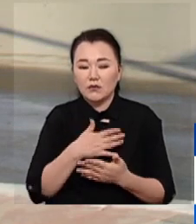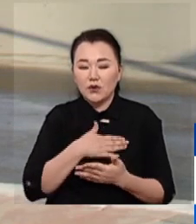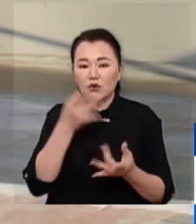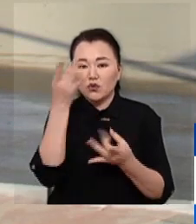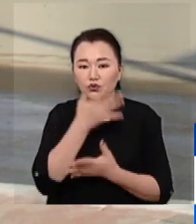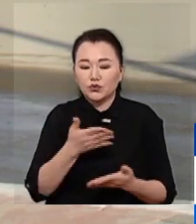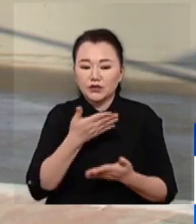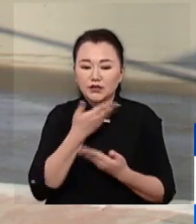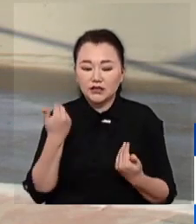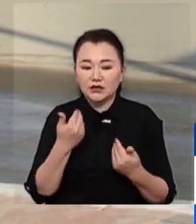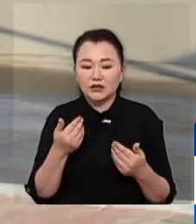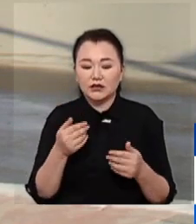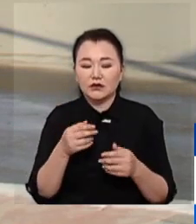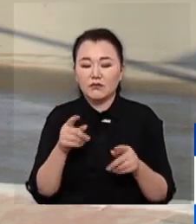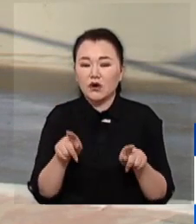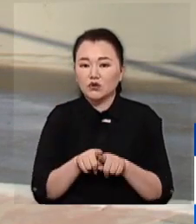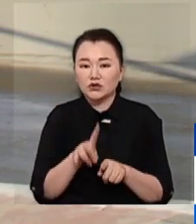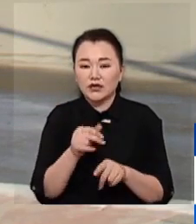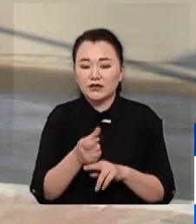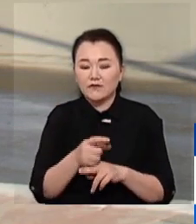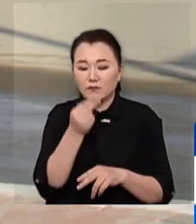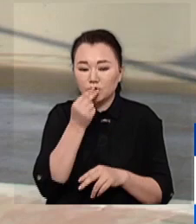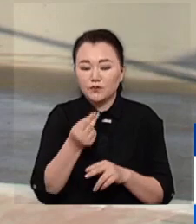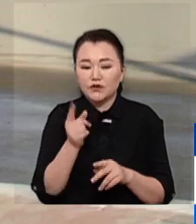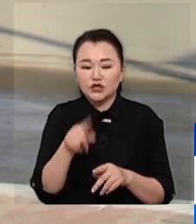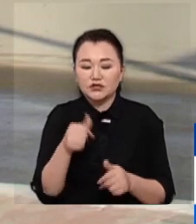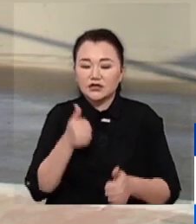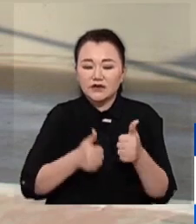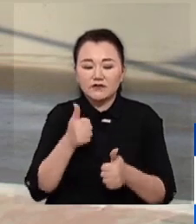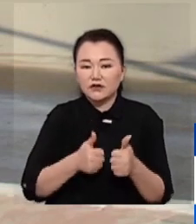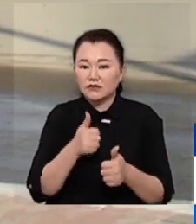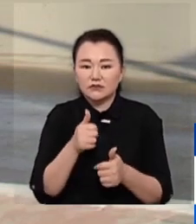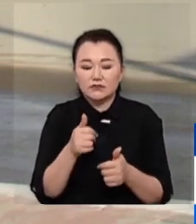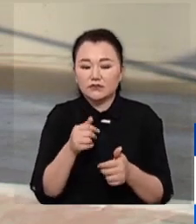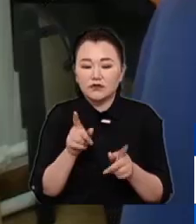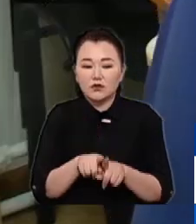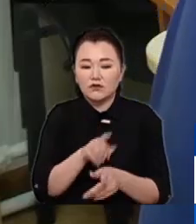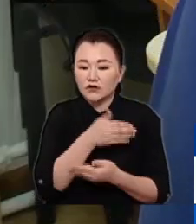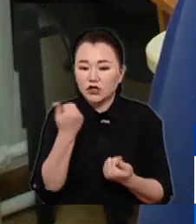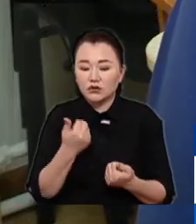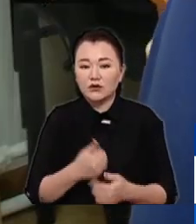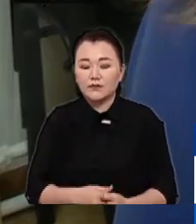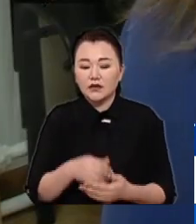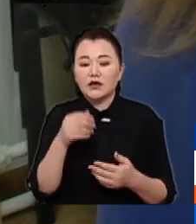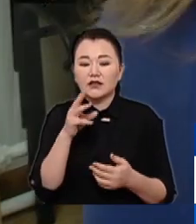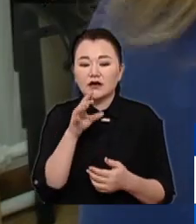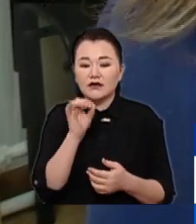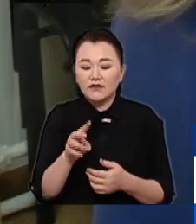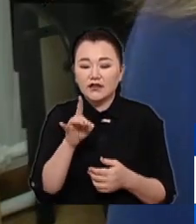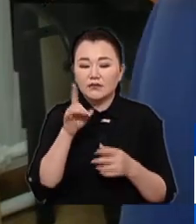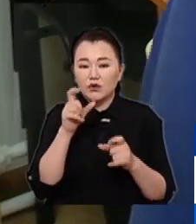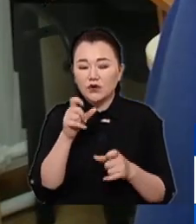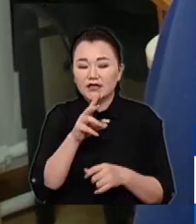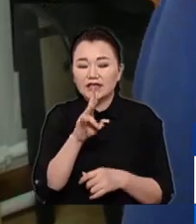культуре нет никакого похожего на это блюда, поэтому даже сравнить на самом деле не с чем. А вот тревел-блогер из